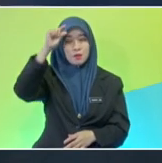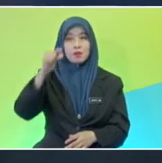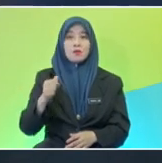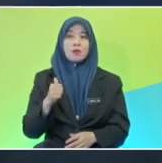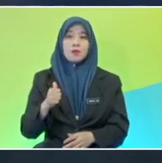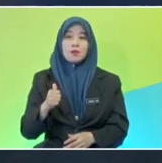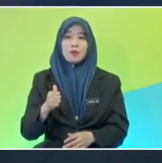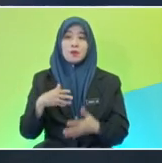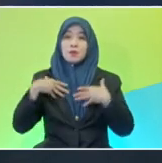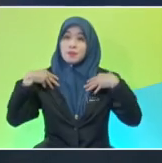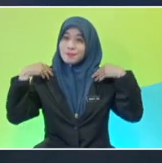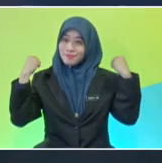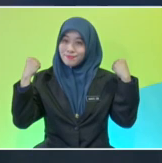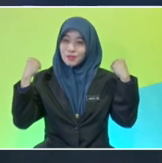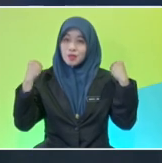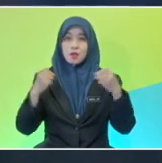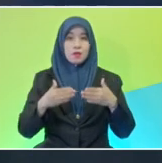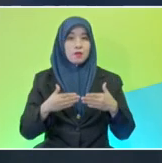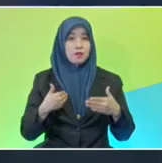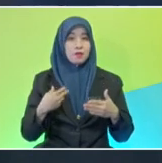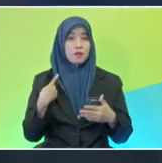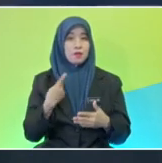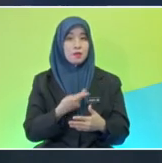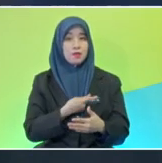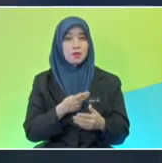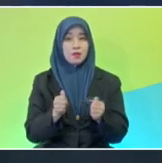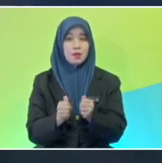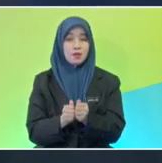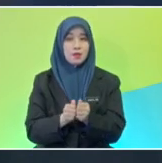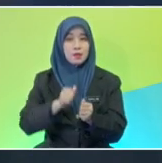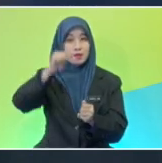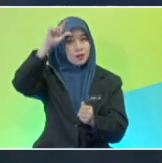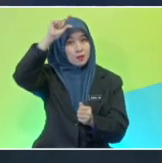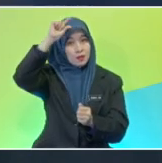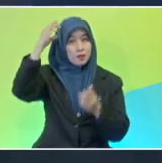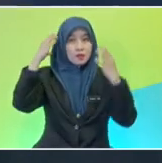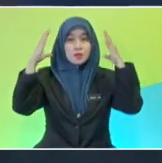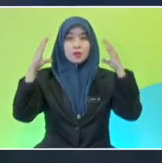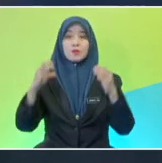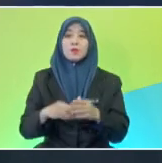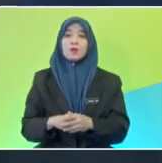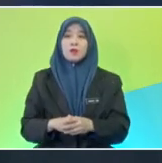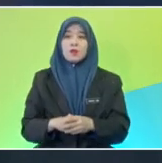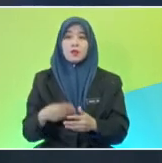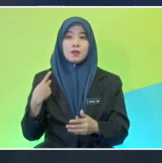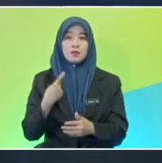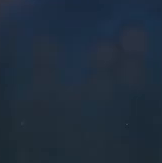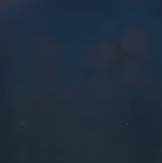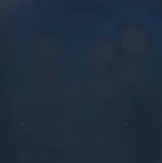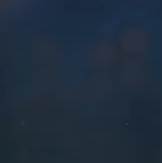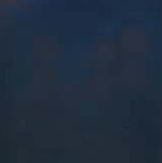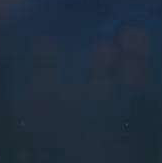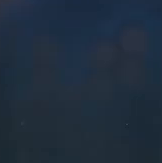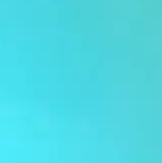Okey. Baik, ha, sebelum kita ingin bersama dengan Along, kan? Kita juga nak memperkenalkan juru bahasa